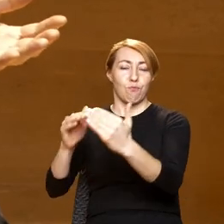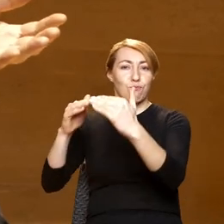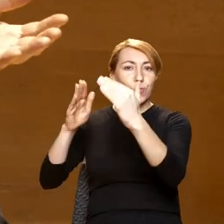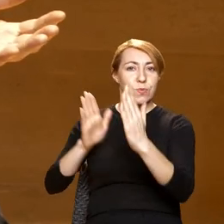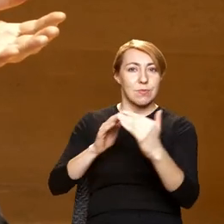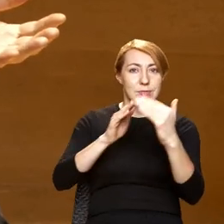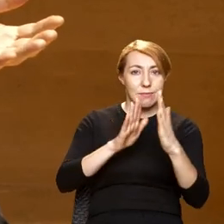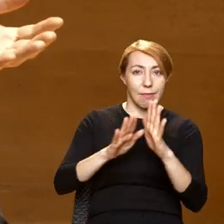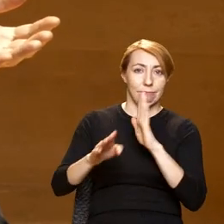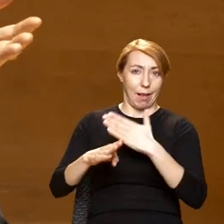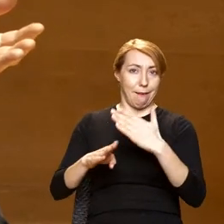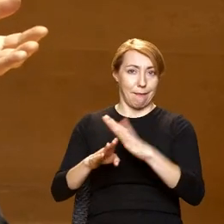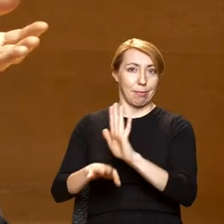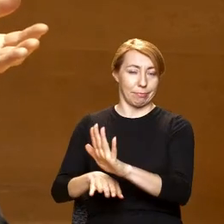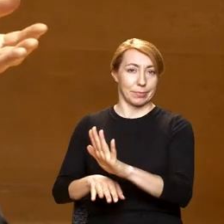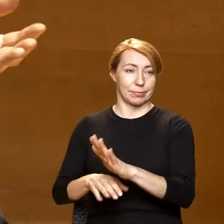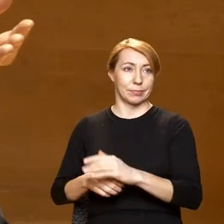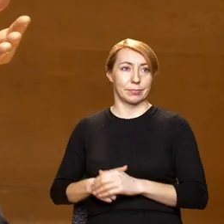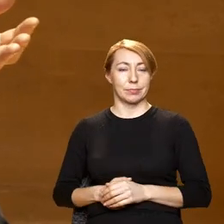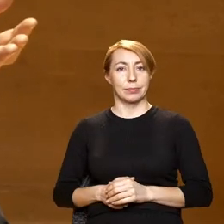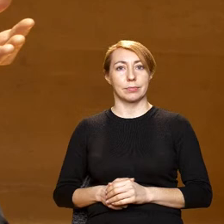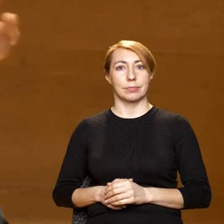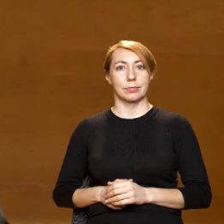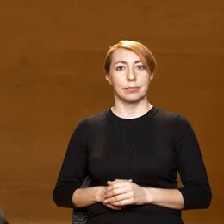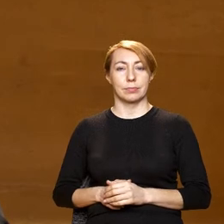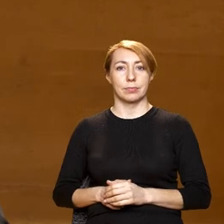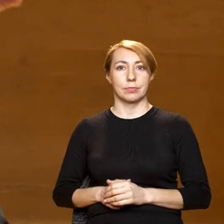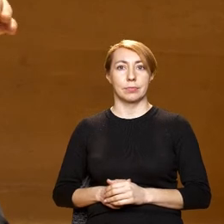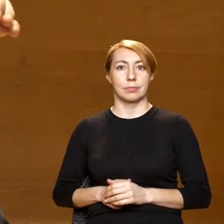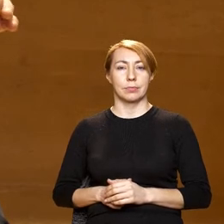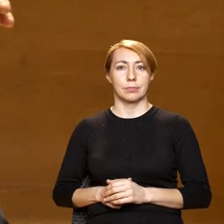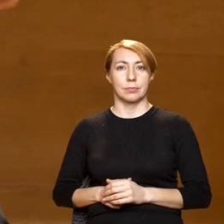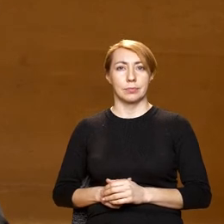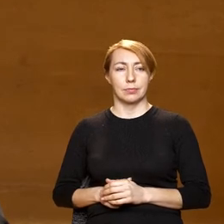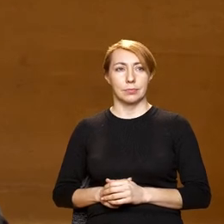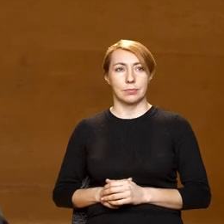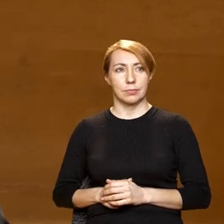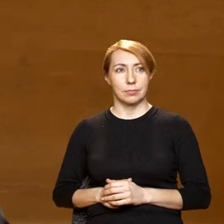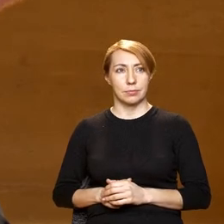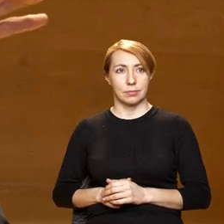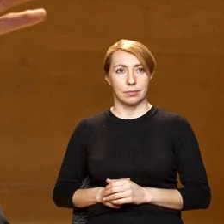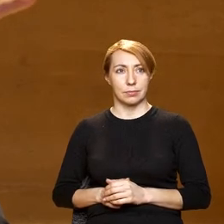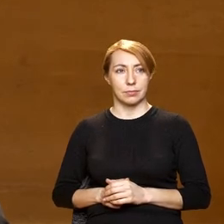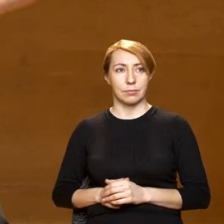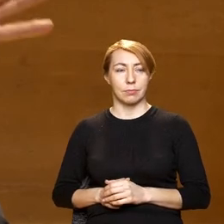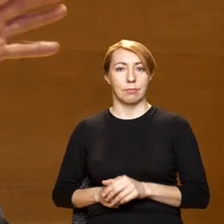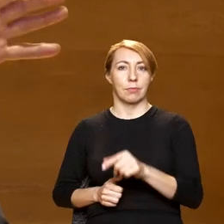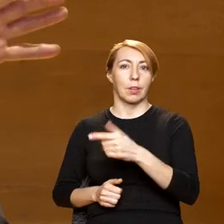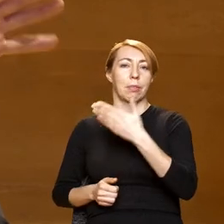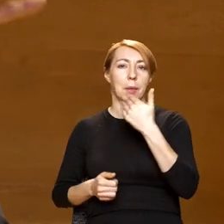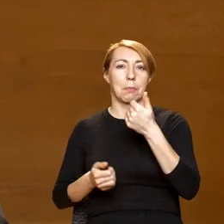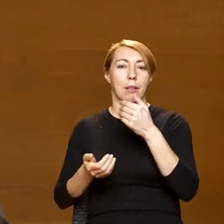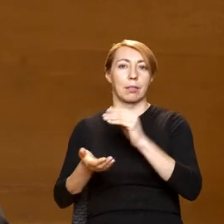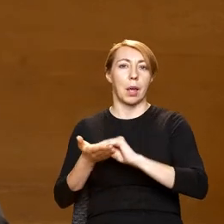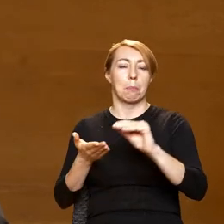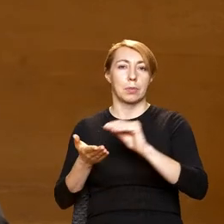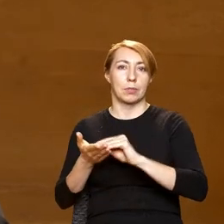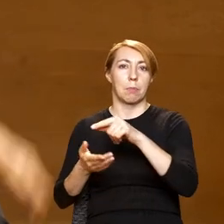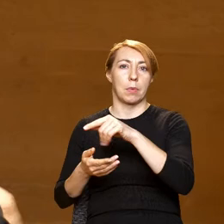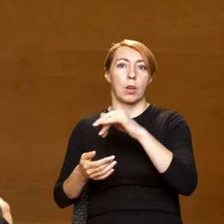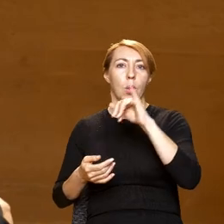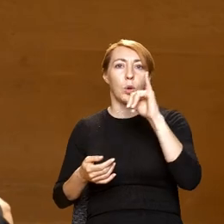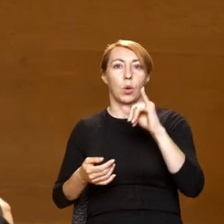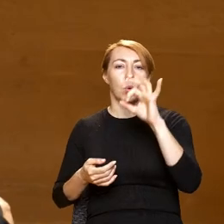też tam stoi. To jest, tylko nie ma napisane, że tam mieszkał Józef, mieszkał Ziuk,